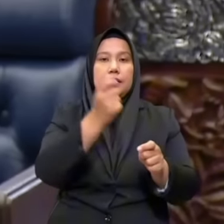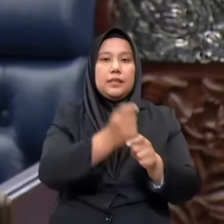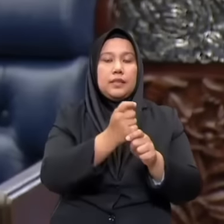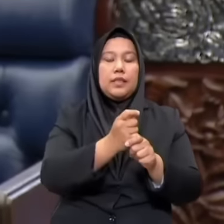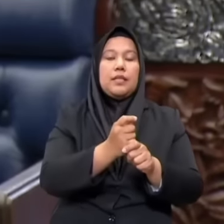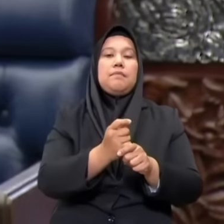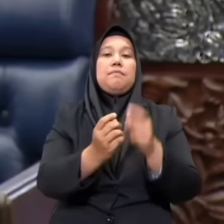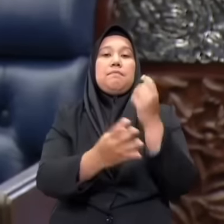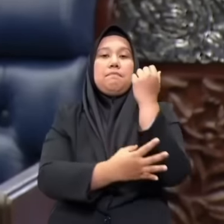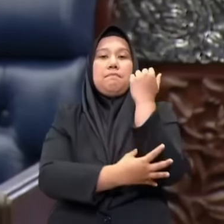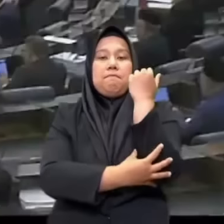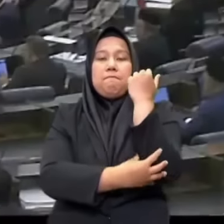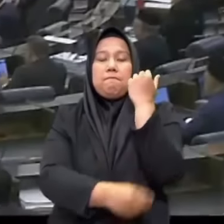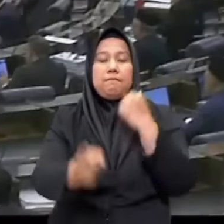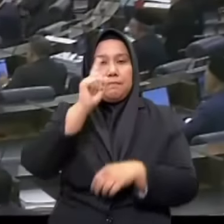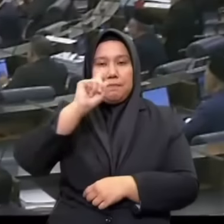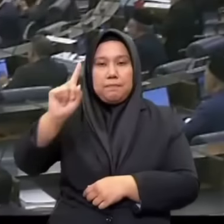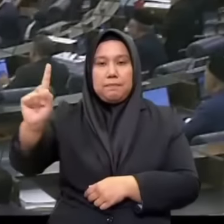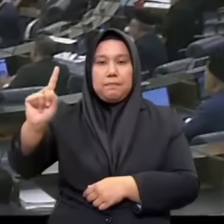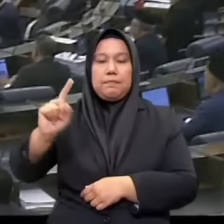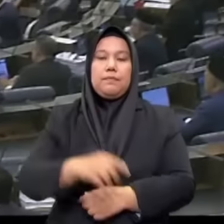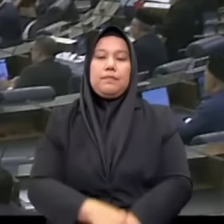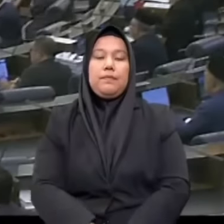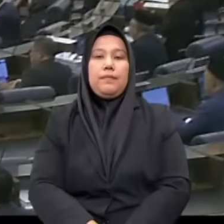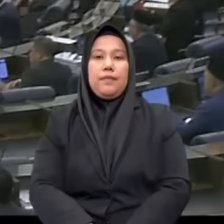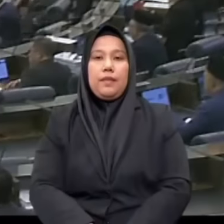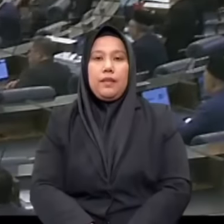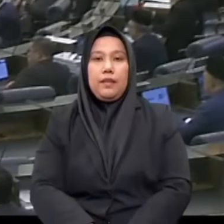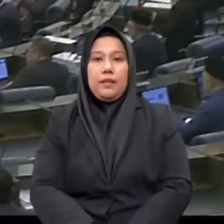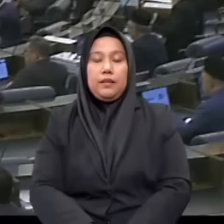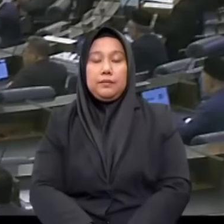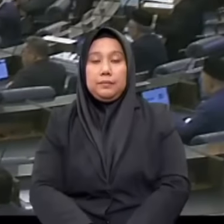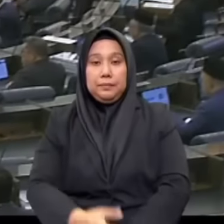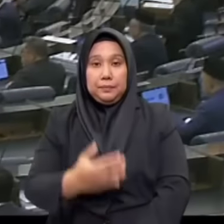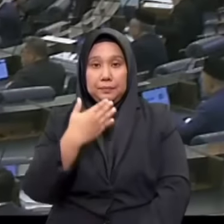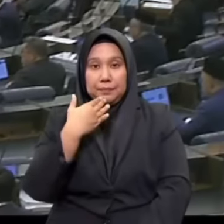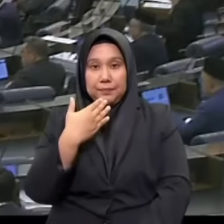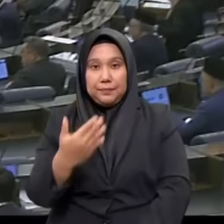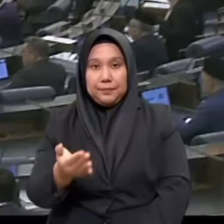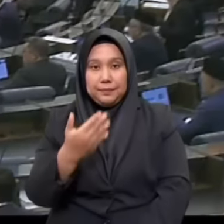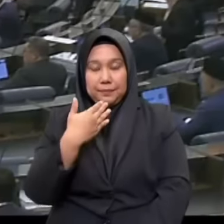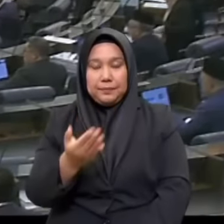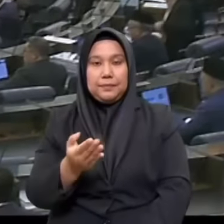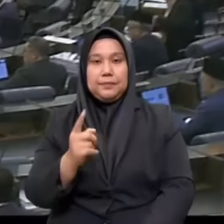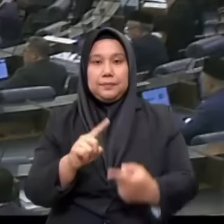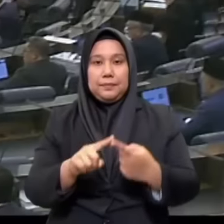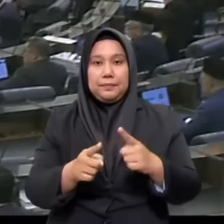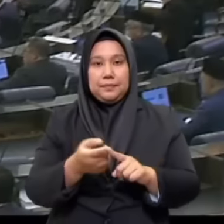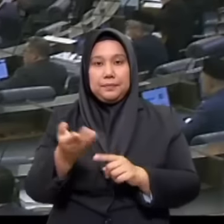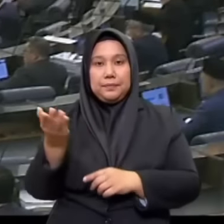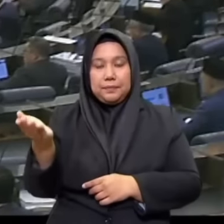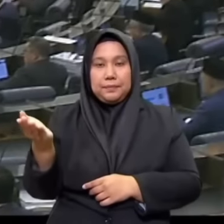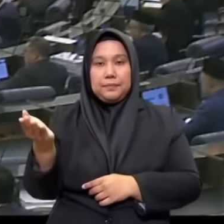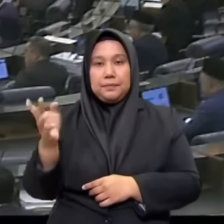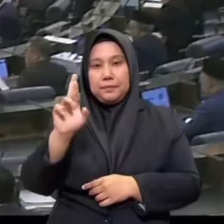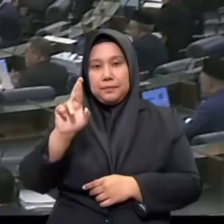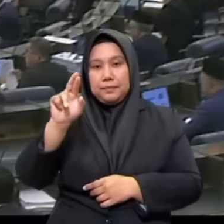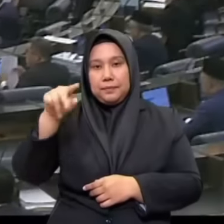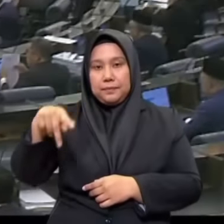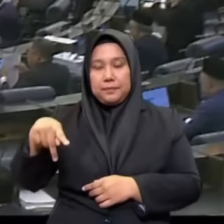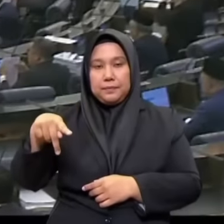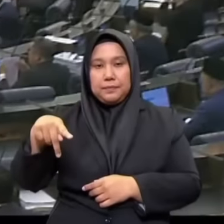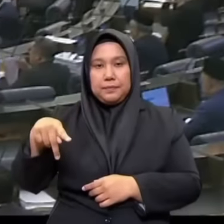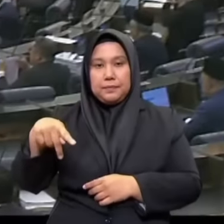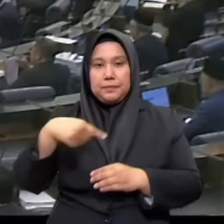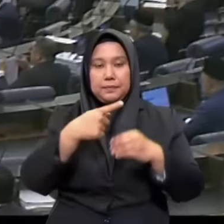tegar. Silakan Yang Amat Berhormat Perdana Menteri. Terima kasih rakan saya Rantau Panjang tentang